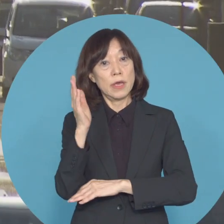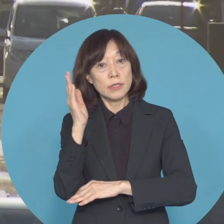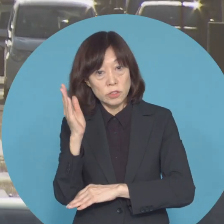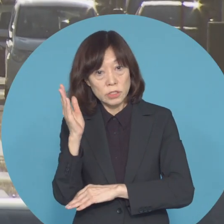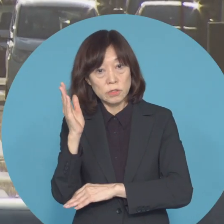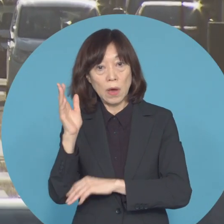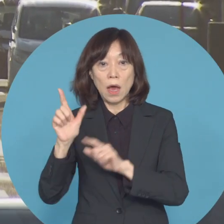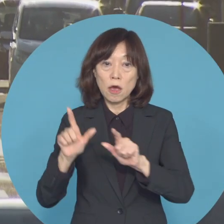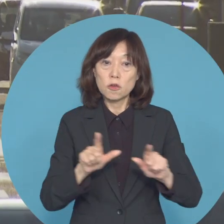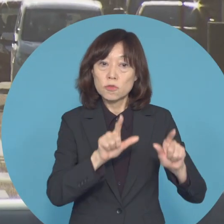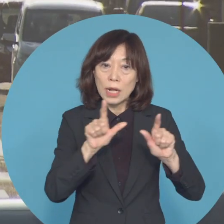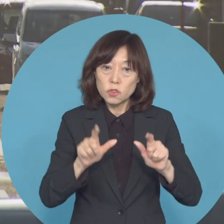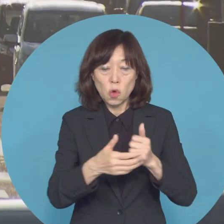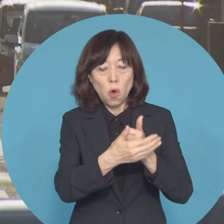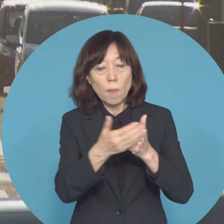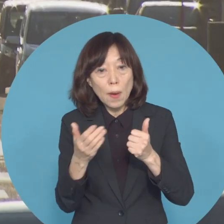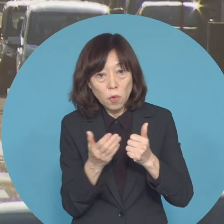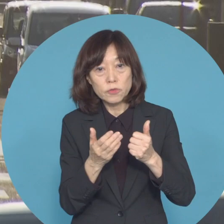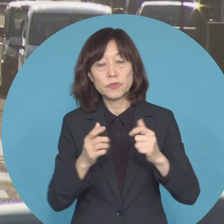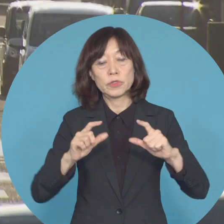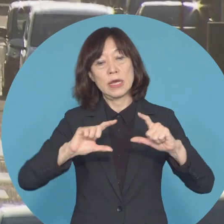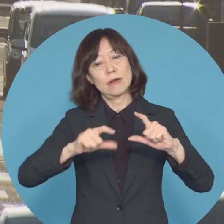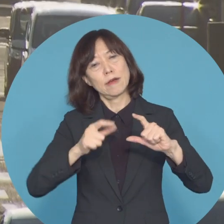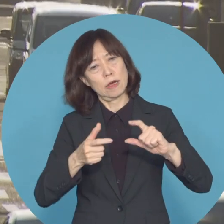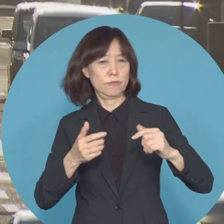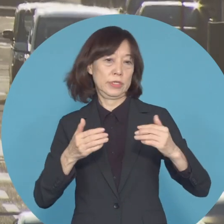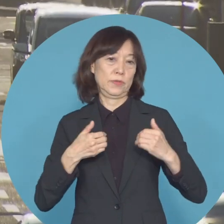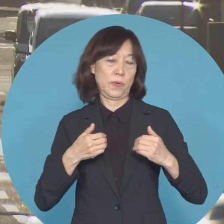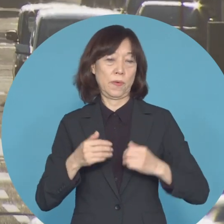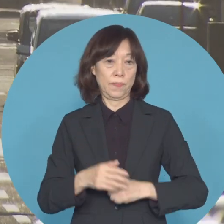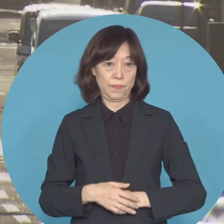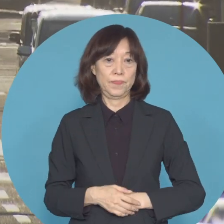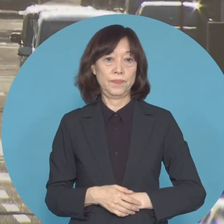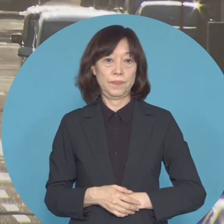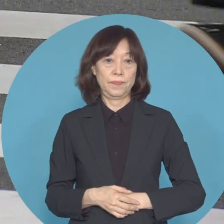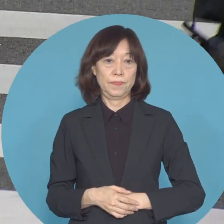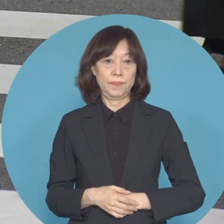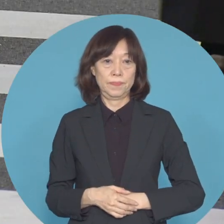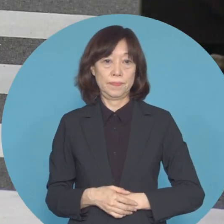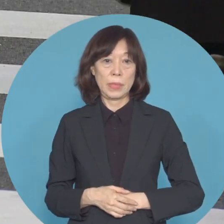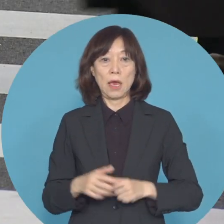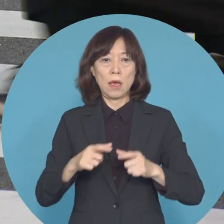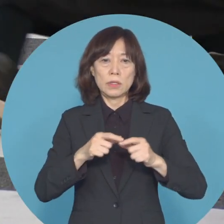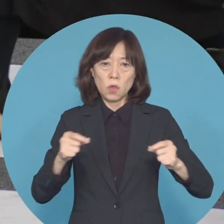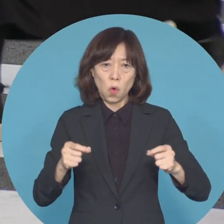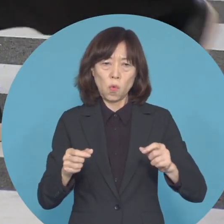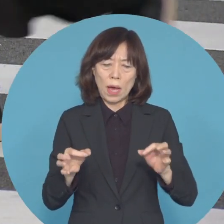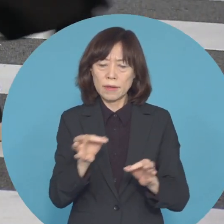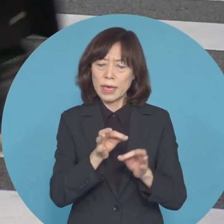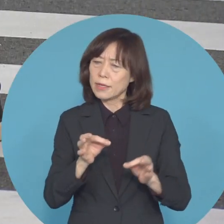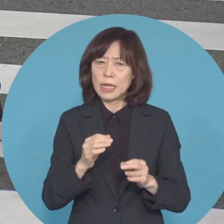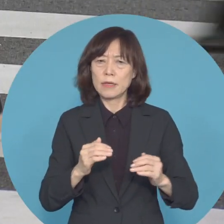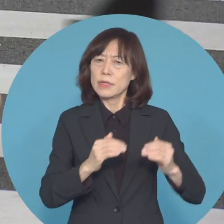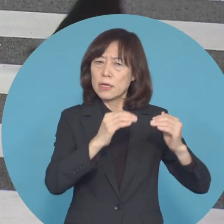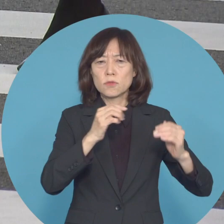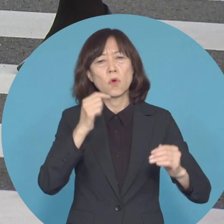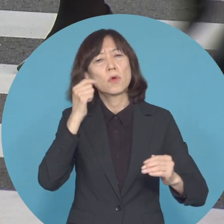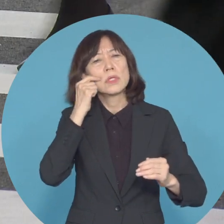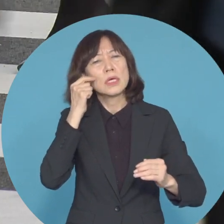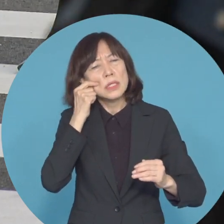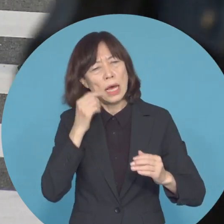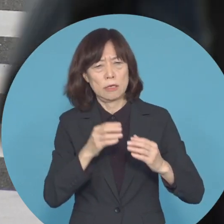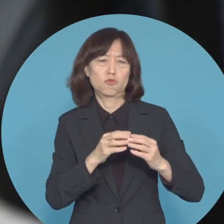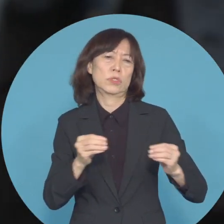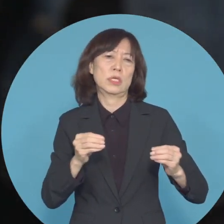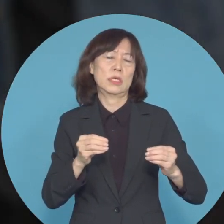政治には暮らしを守るための改革が必要です。日本は経済成長できない